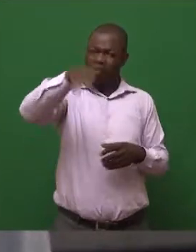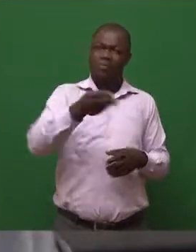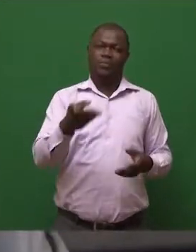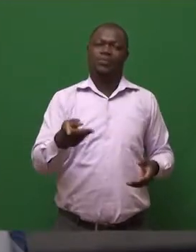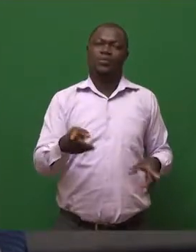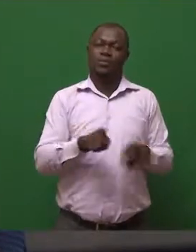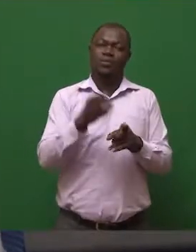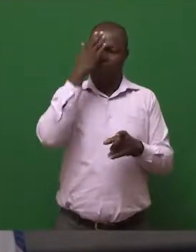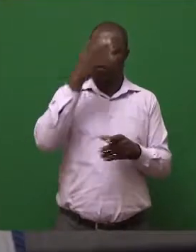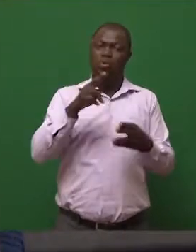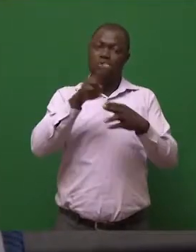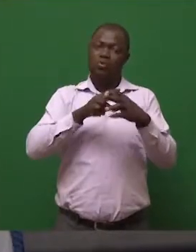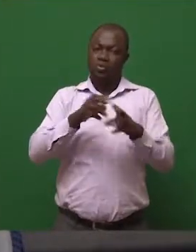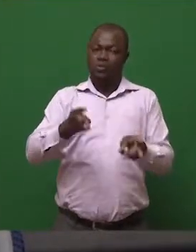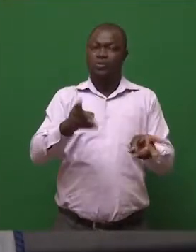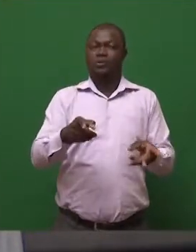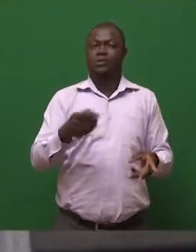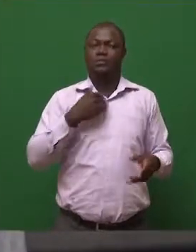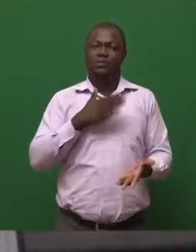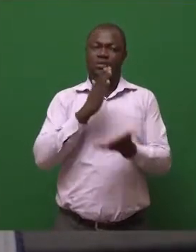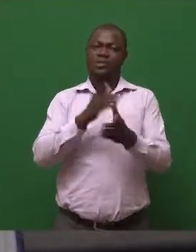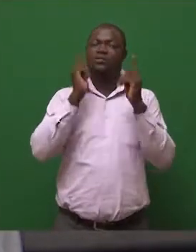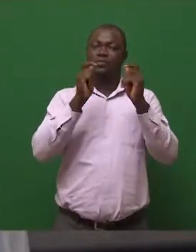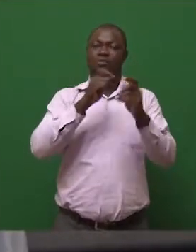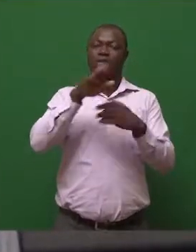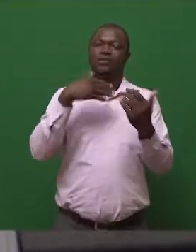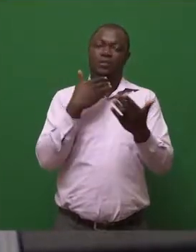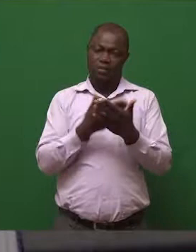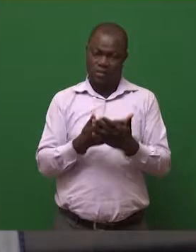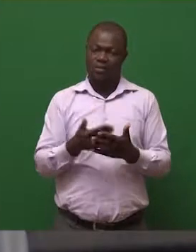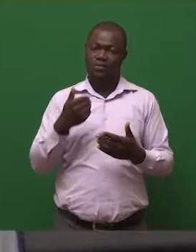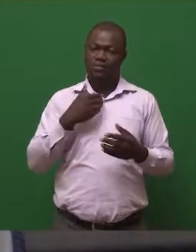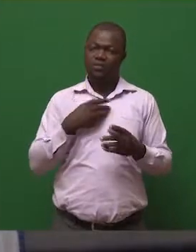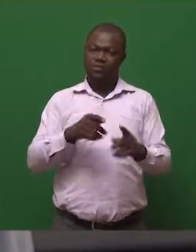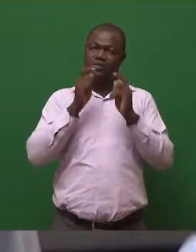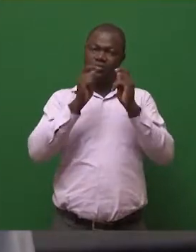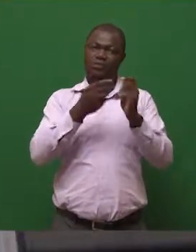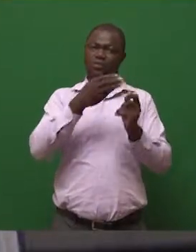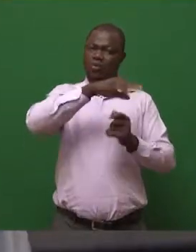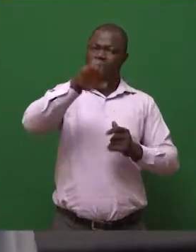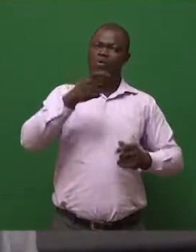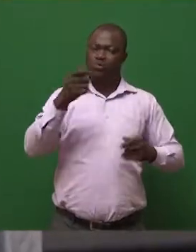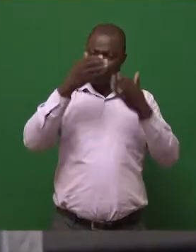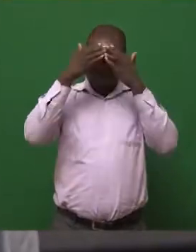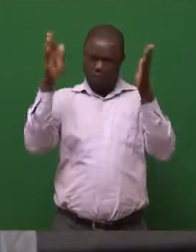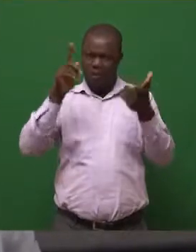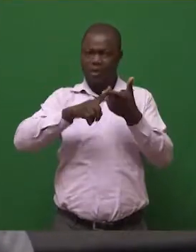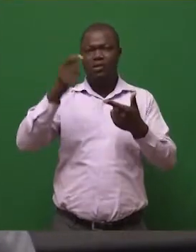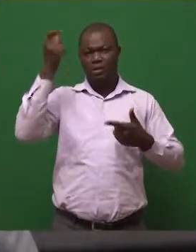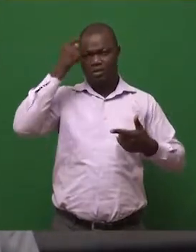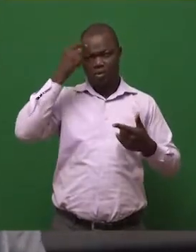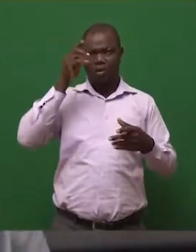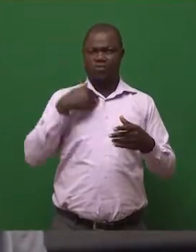kondakta kana kuna ani zvake anoshandisa mumugwagwa takatanga dzidziso tiri kutomhanyisa mapepa ekuti vanhu vange vachiziva kuti zvii zvinoitika